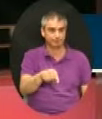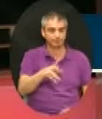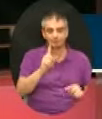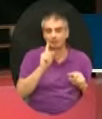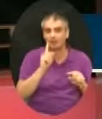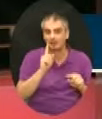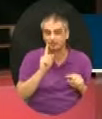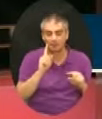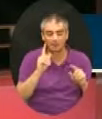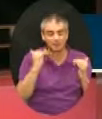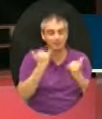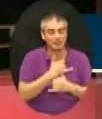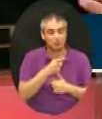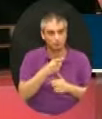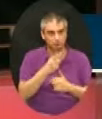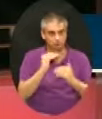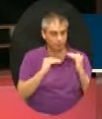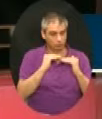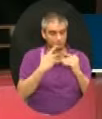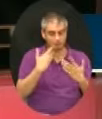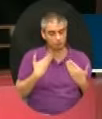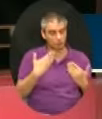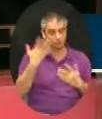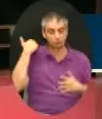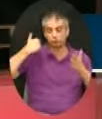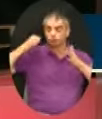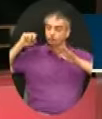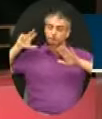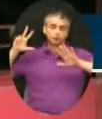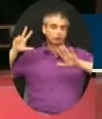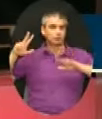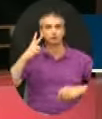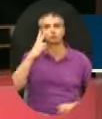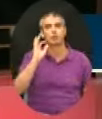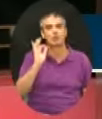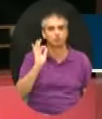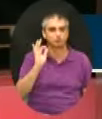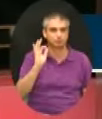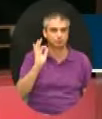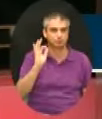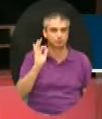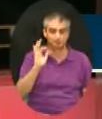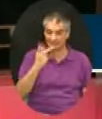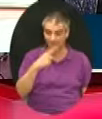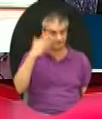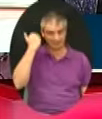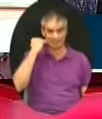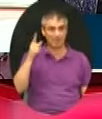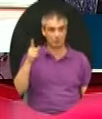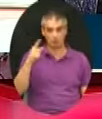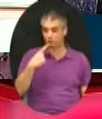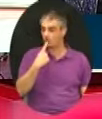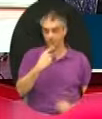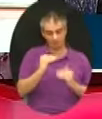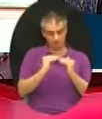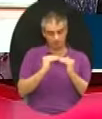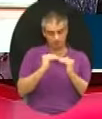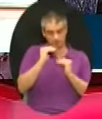הטעות הממוצעת ההיסטורית בעת המודרנית, מאז 68, הוא 2%. הכוונה, אם קלינטון מגדילה את